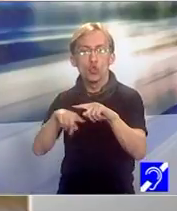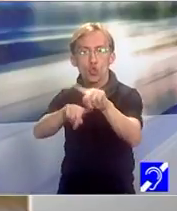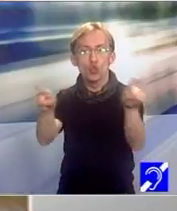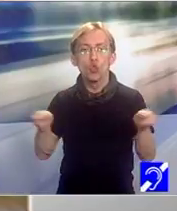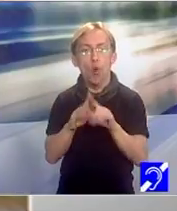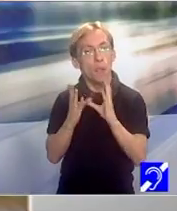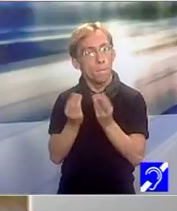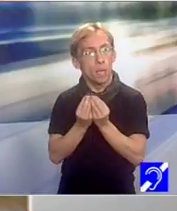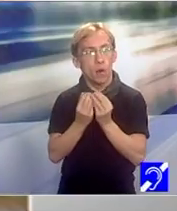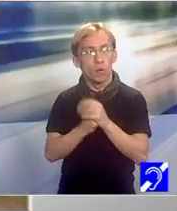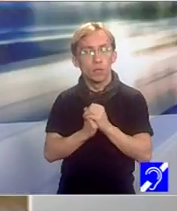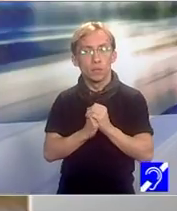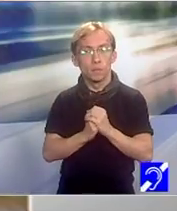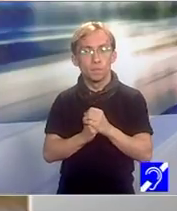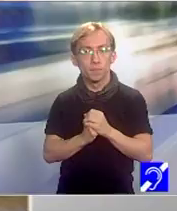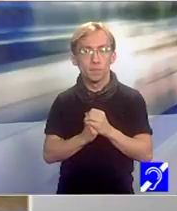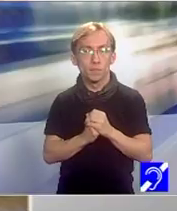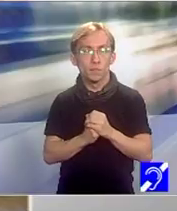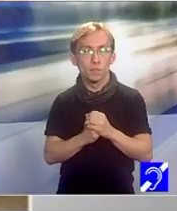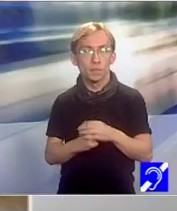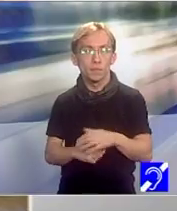muncim, tragem de noi, glumim.